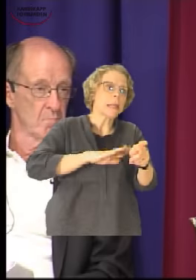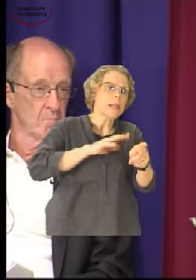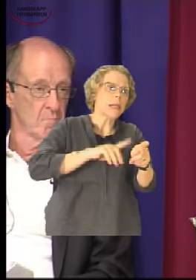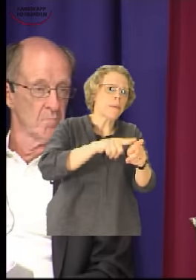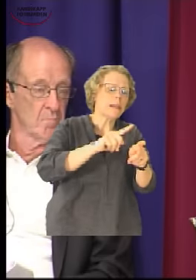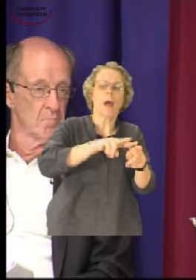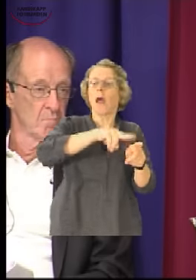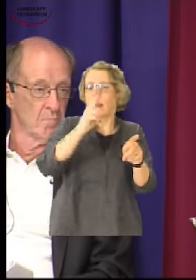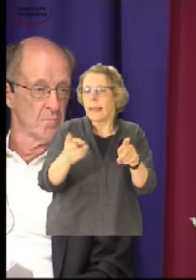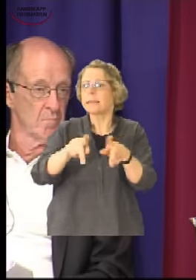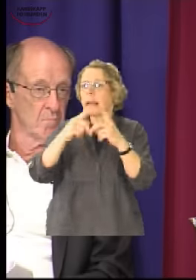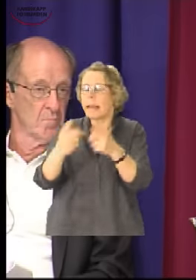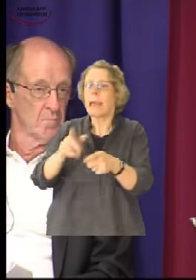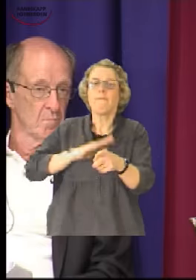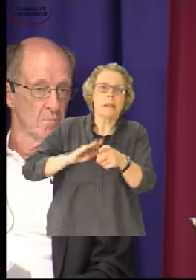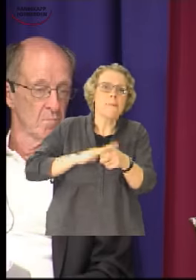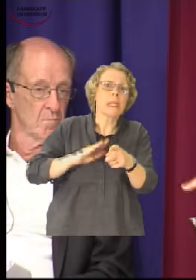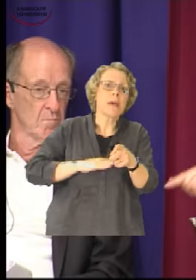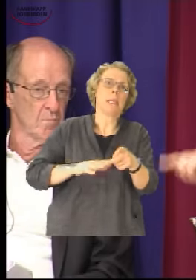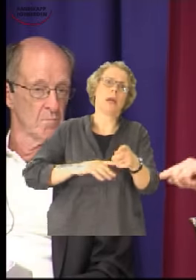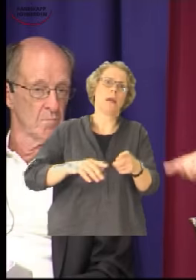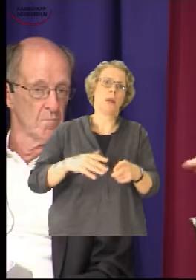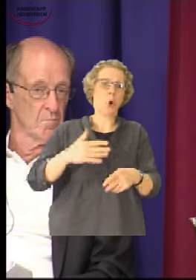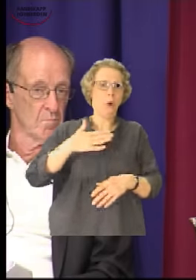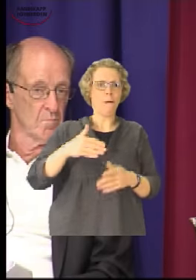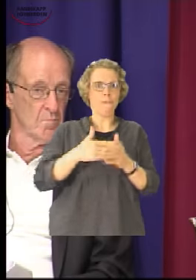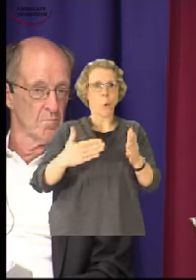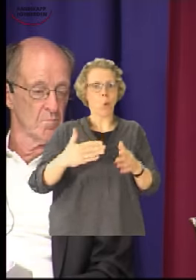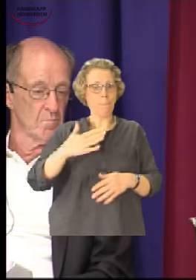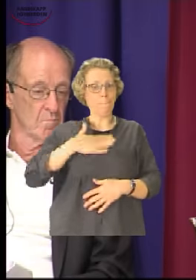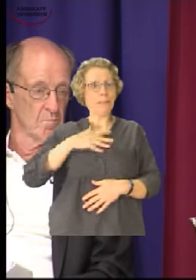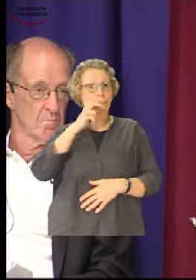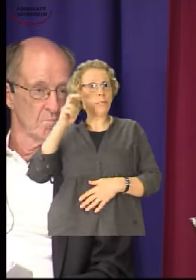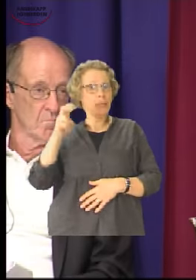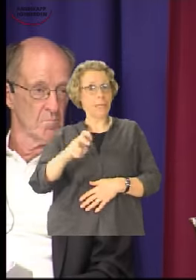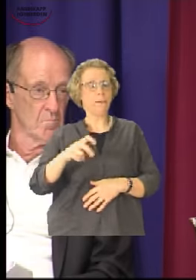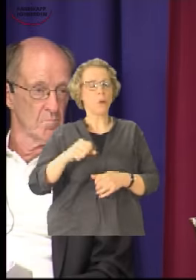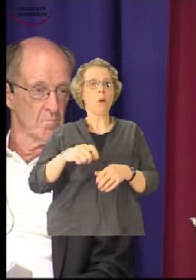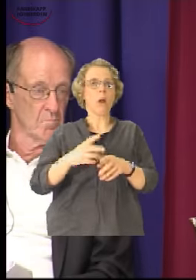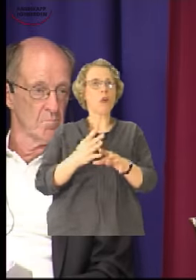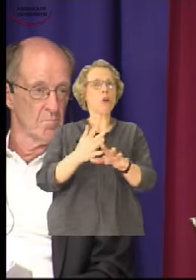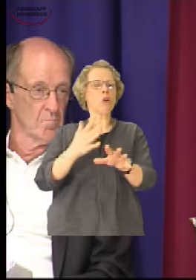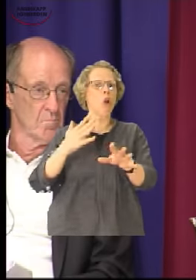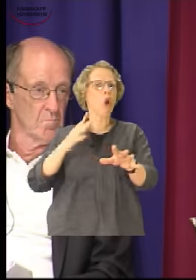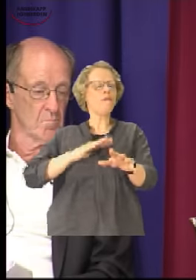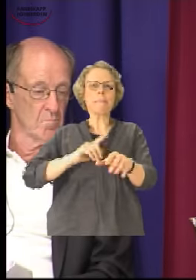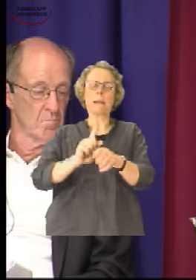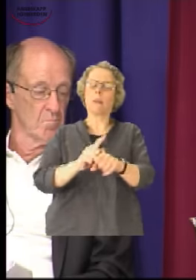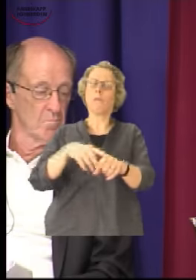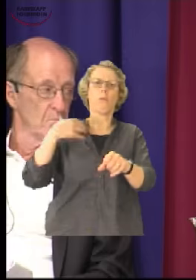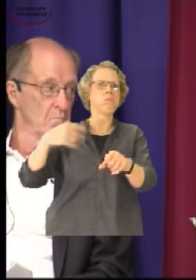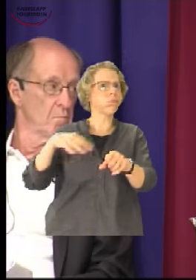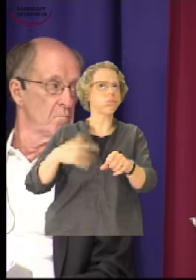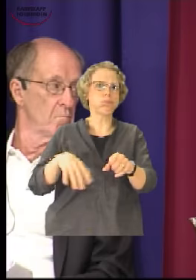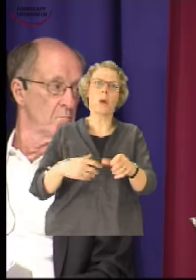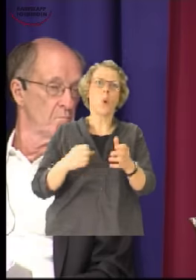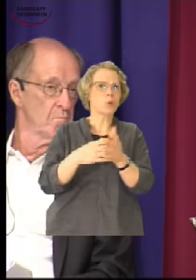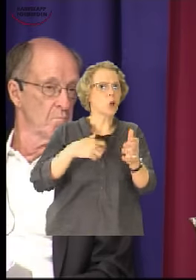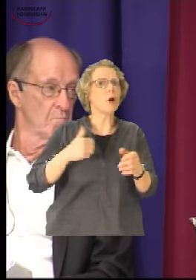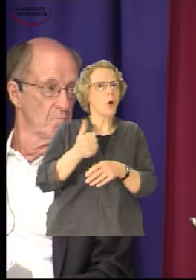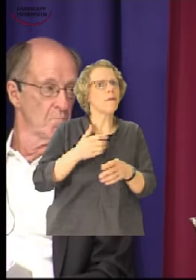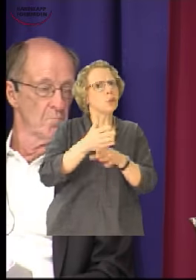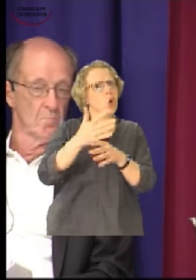perspektiv kan det bli jättelång väntetid även om varje lista inte har så lång väntetid. Och där borde man göra ett liksom perspektivskifte